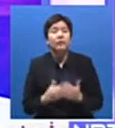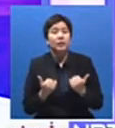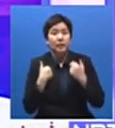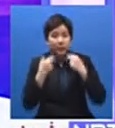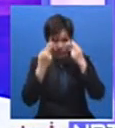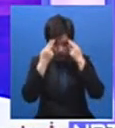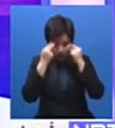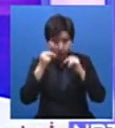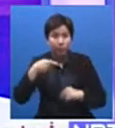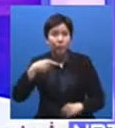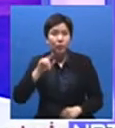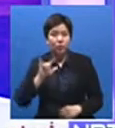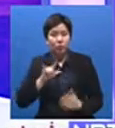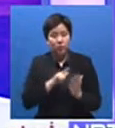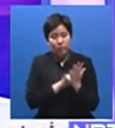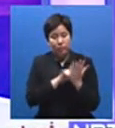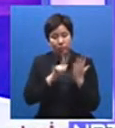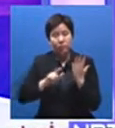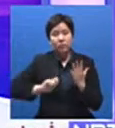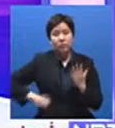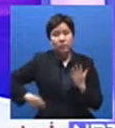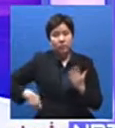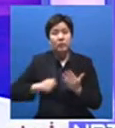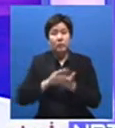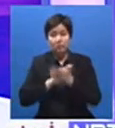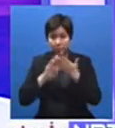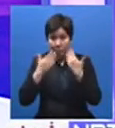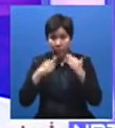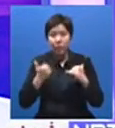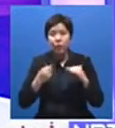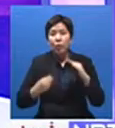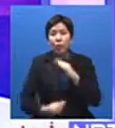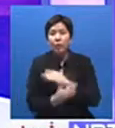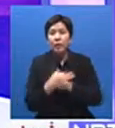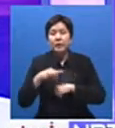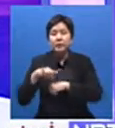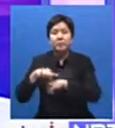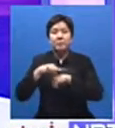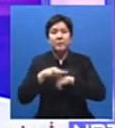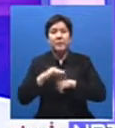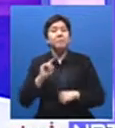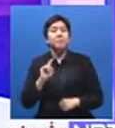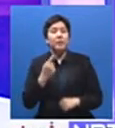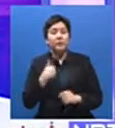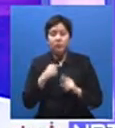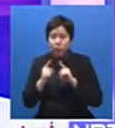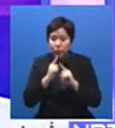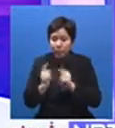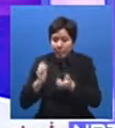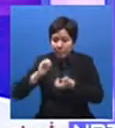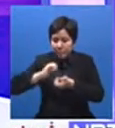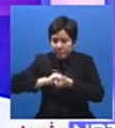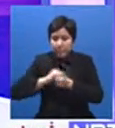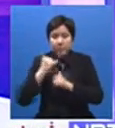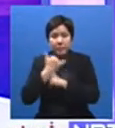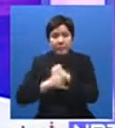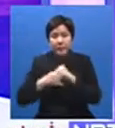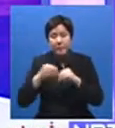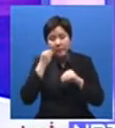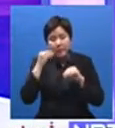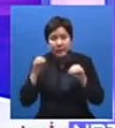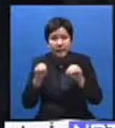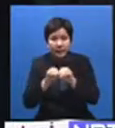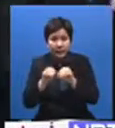นายกรัฐมนตรีได้ออกเดินทางเยือนประเทศกัมพูชาอย่างเป็นทางการในโอกาสเข้ารับตำแหน่งใหม่และหารือกระชับความสัมพันธ์กับประเทศเพื่อนบ้